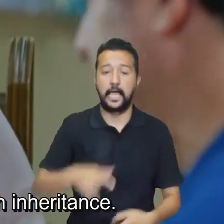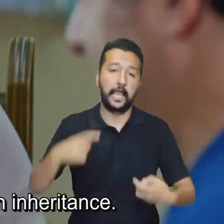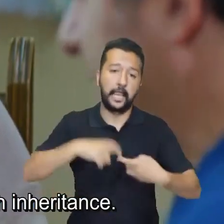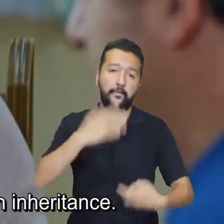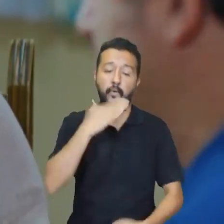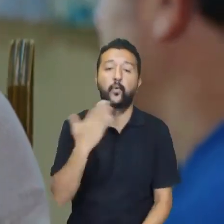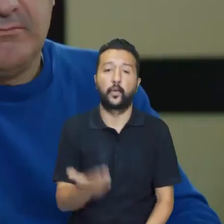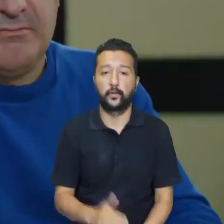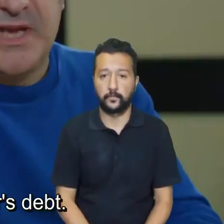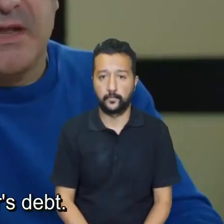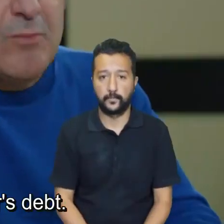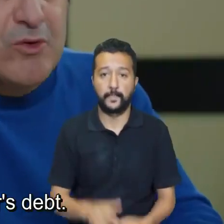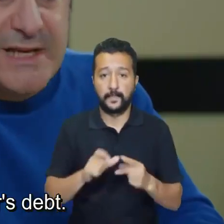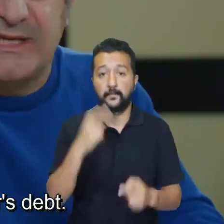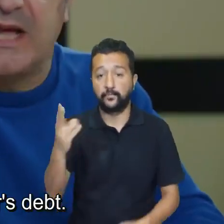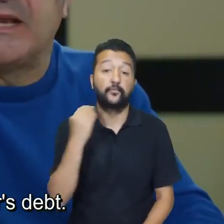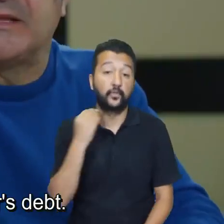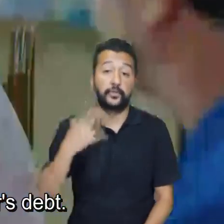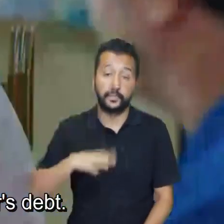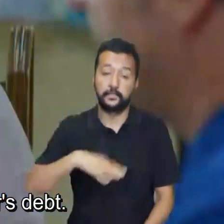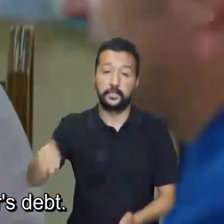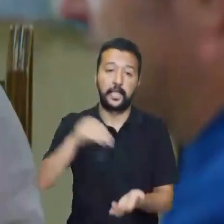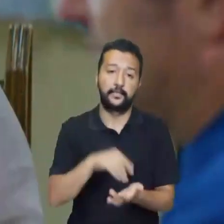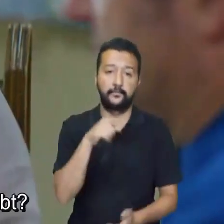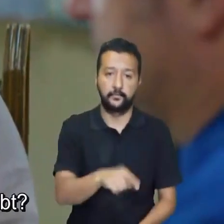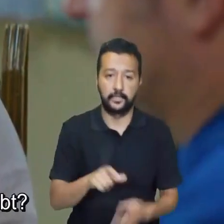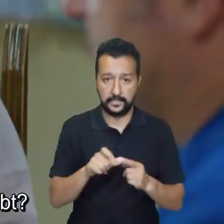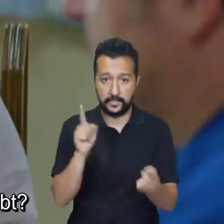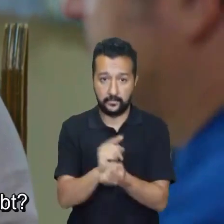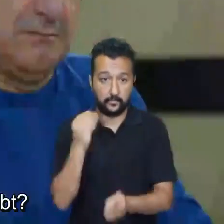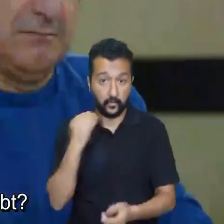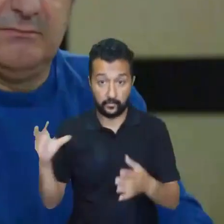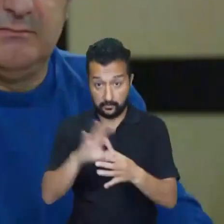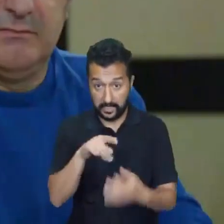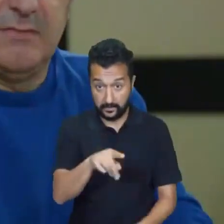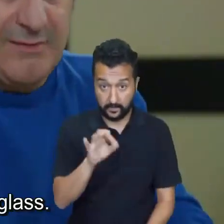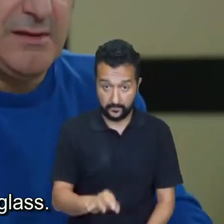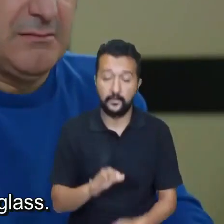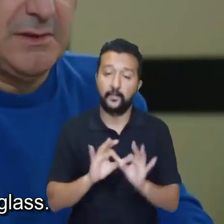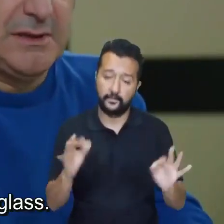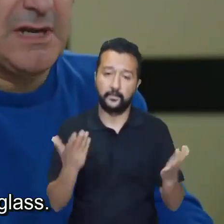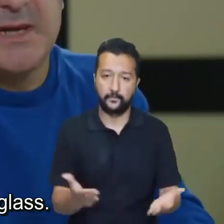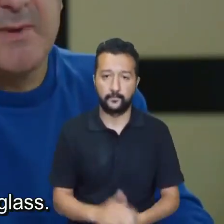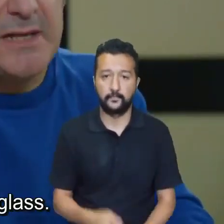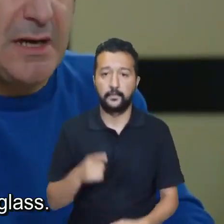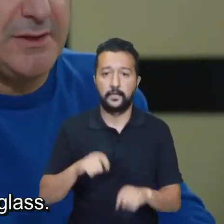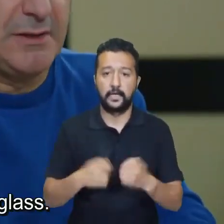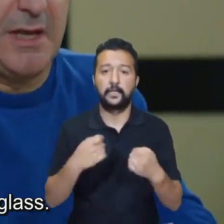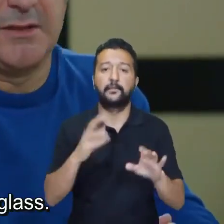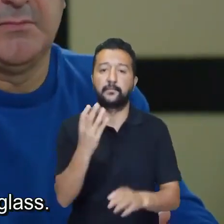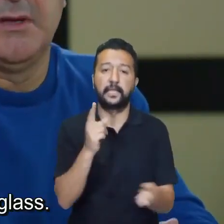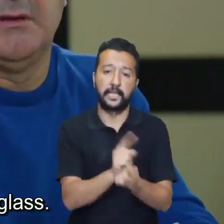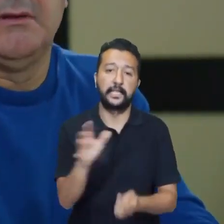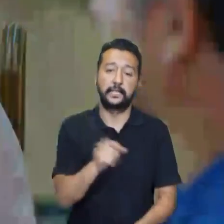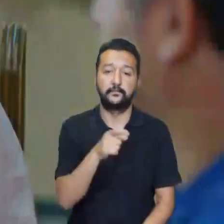alakam yok tabii ki. Şener'in borcunu istinaden aldım. Borca istinaden? Evet. Kırılmaz bardak